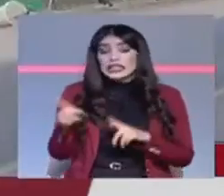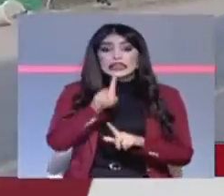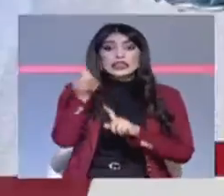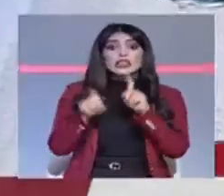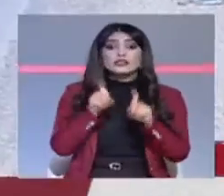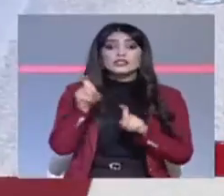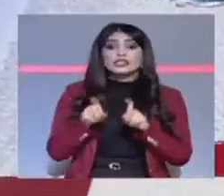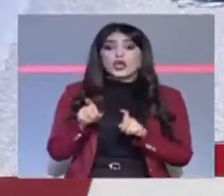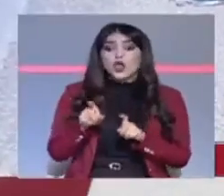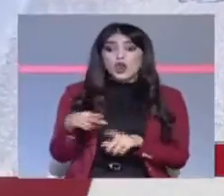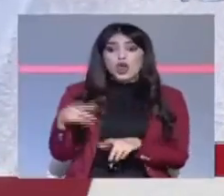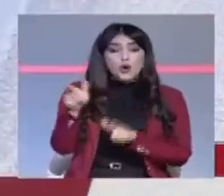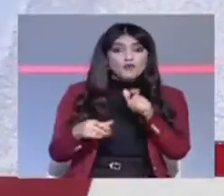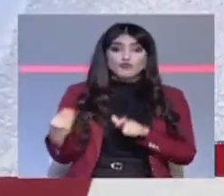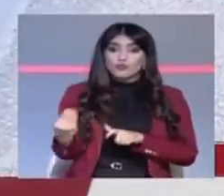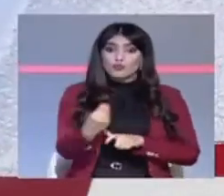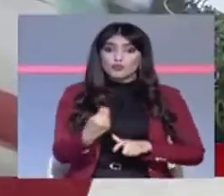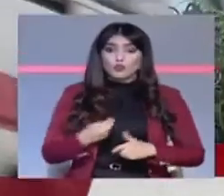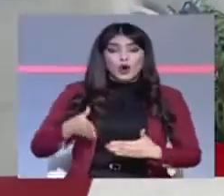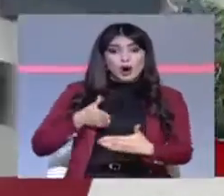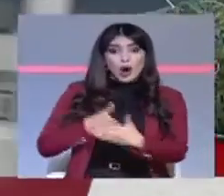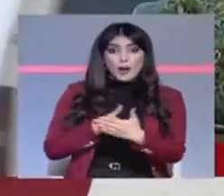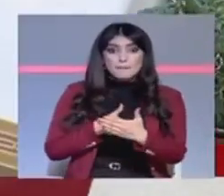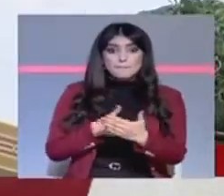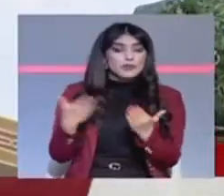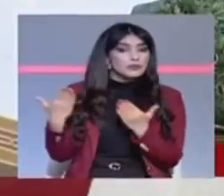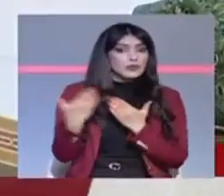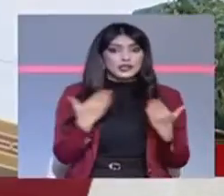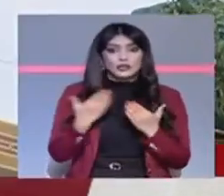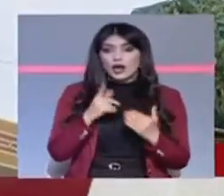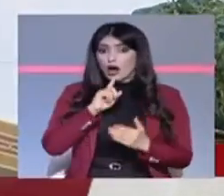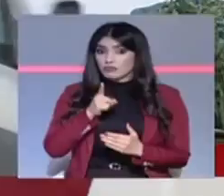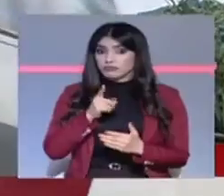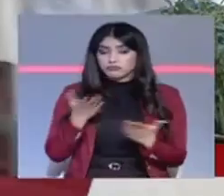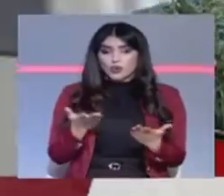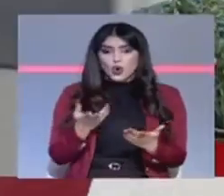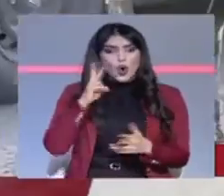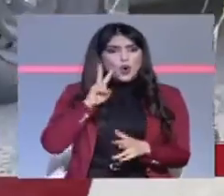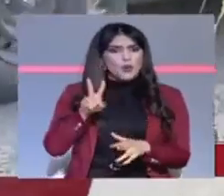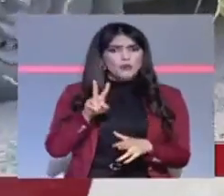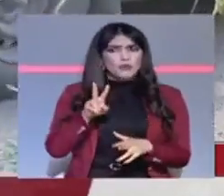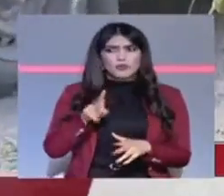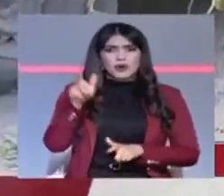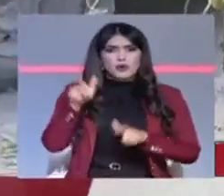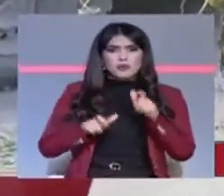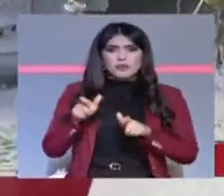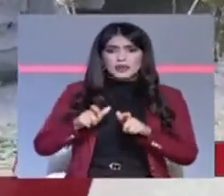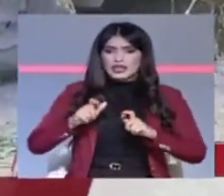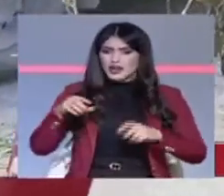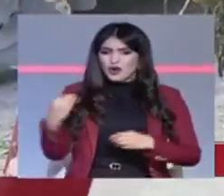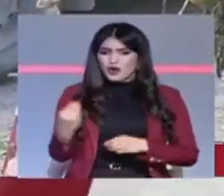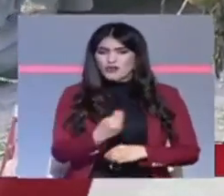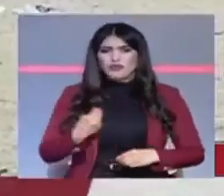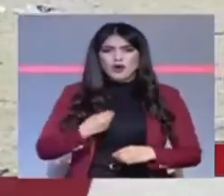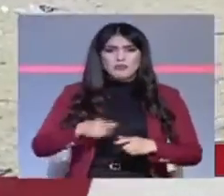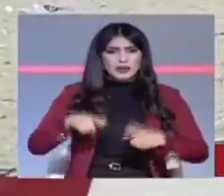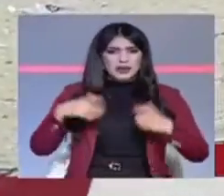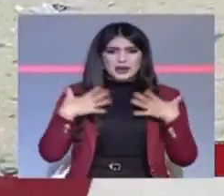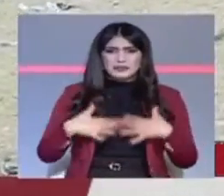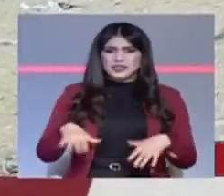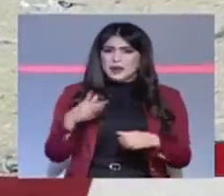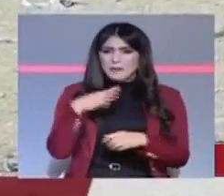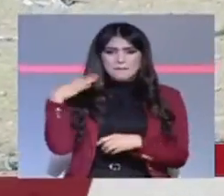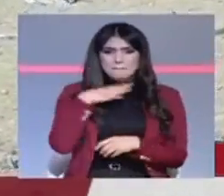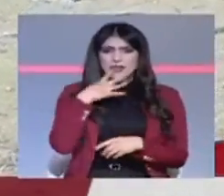عن مصير المنقطعين عنها رصدت كاميرا الاخبار بعضهم على قرار يعطي طريق خفيه يرتدون ملابس ا ينتهي من